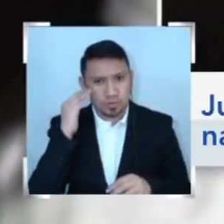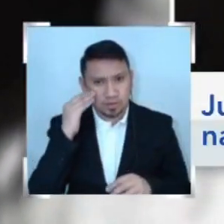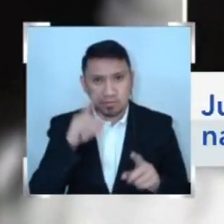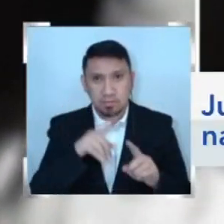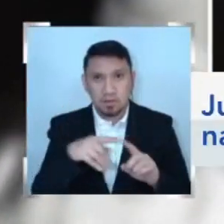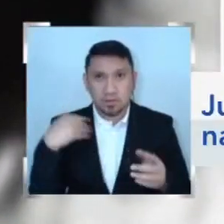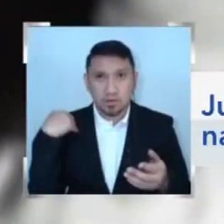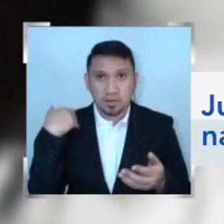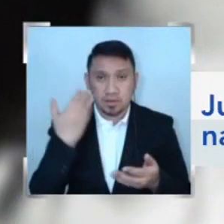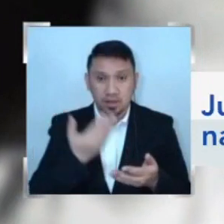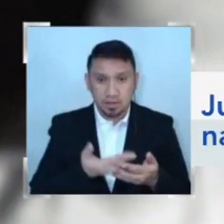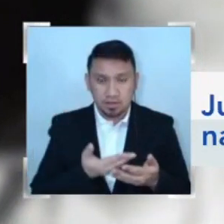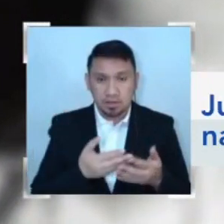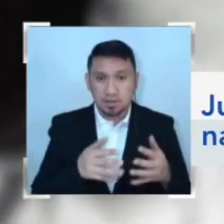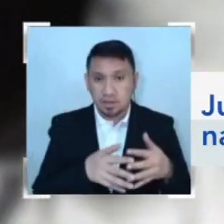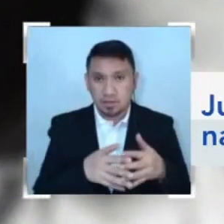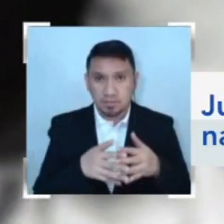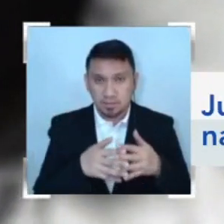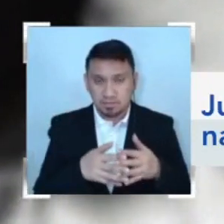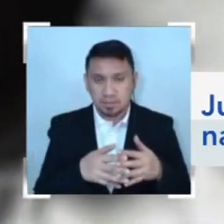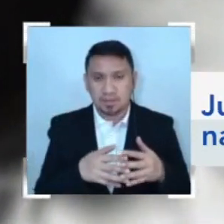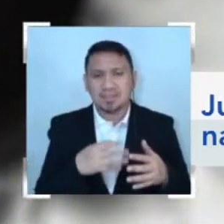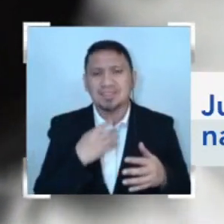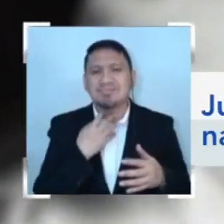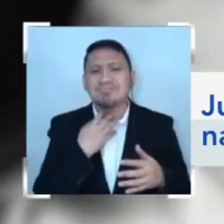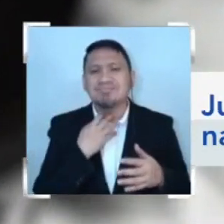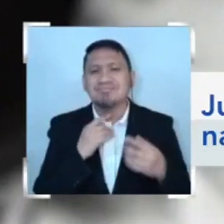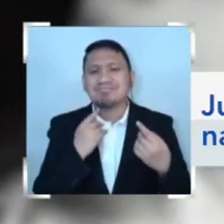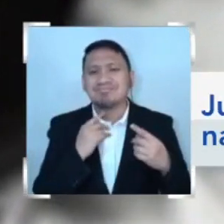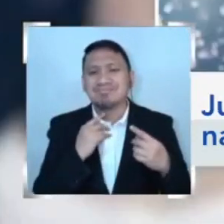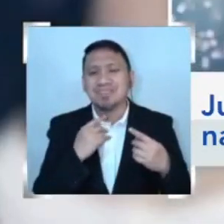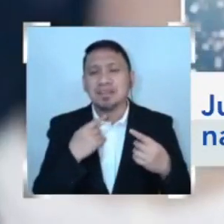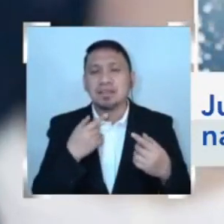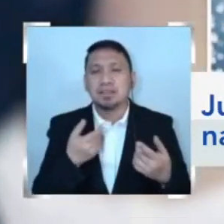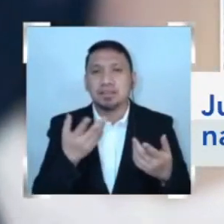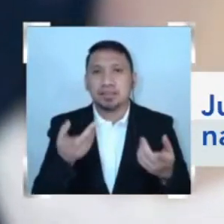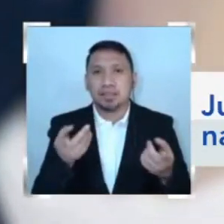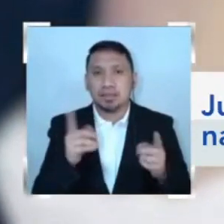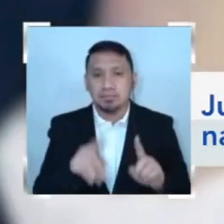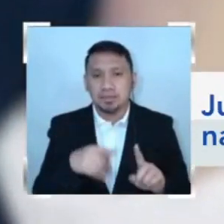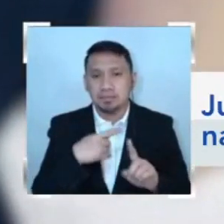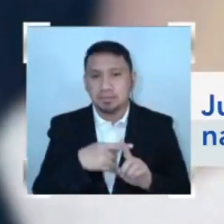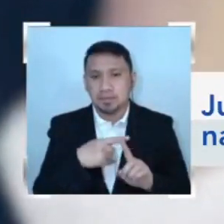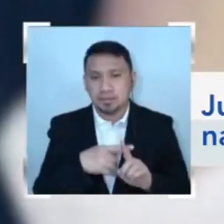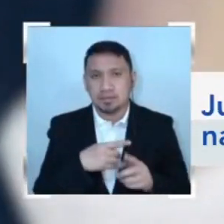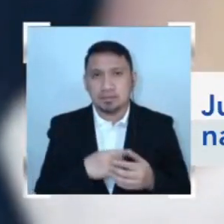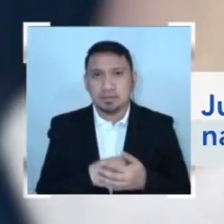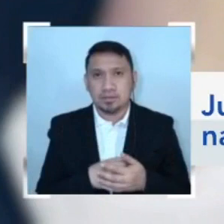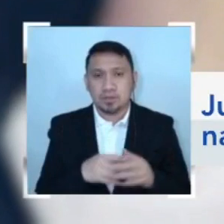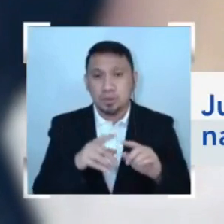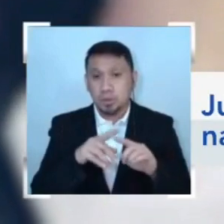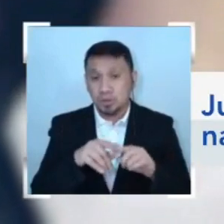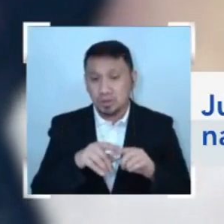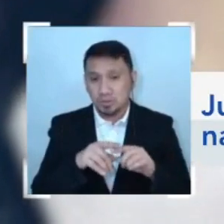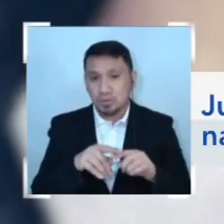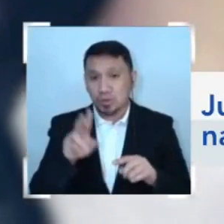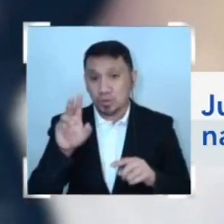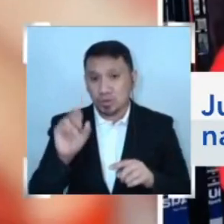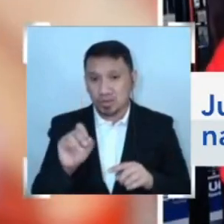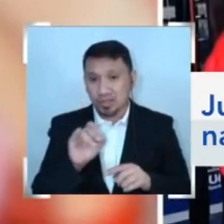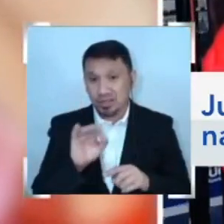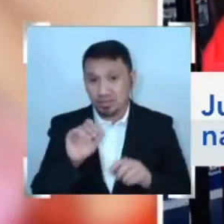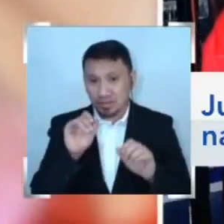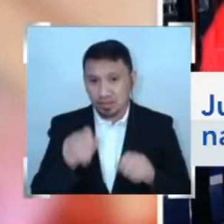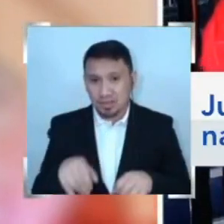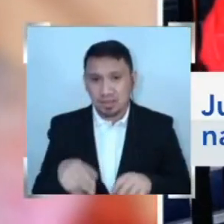nagka-sore throat siya at nang magpa-test, doon na lamang positibo siya. Nakadepende pa sa regulasyon sa US kung makakasali siya sa mga